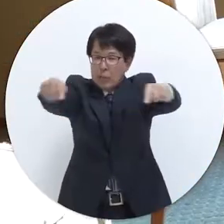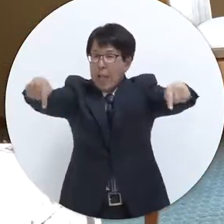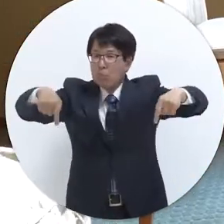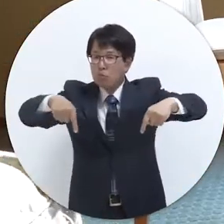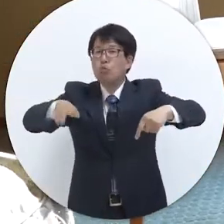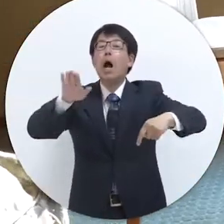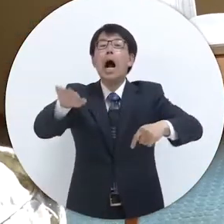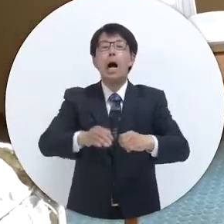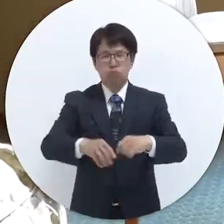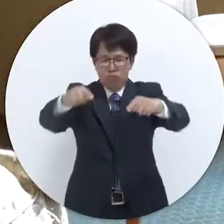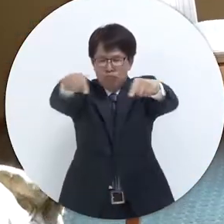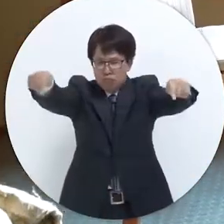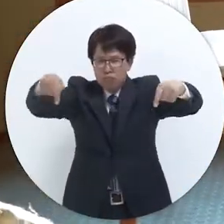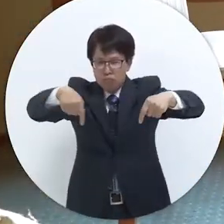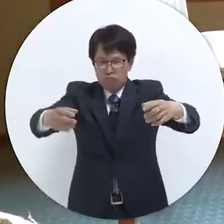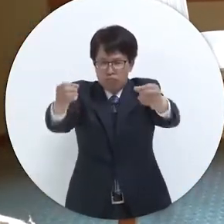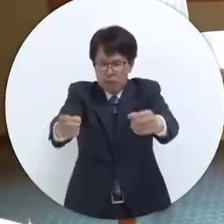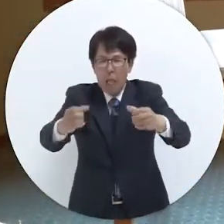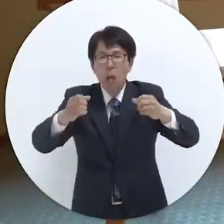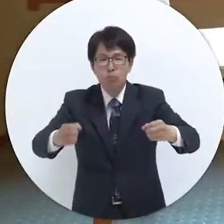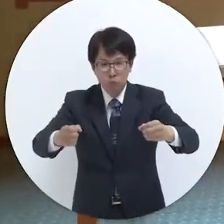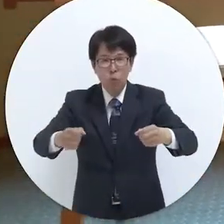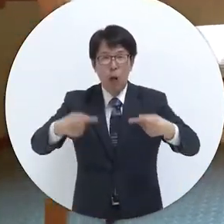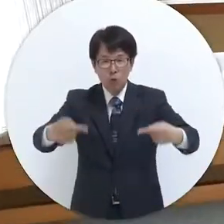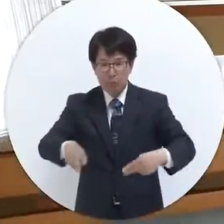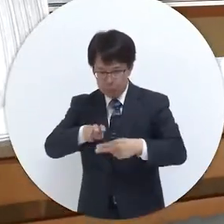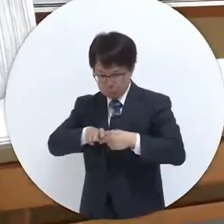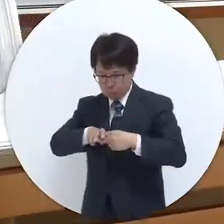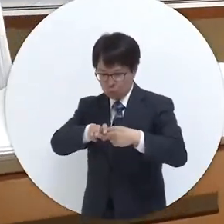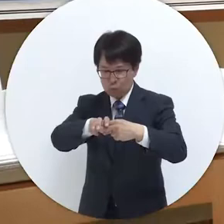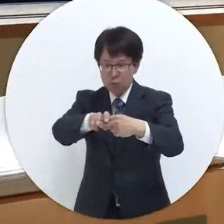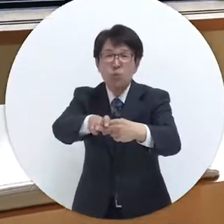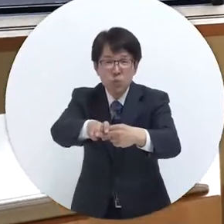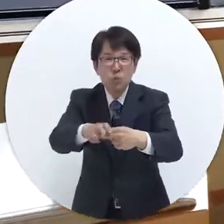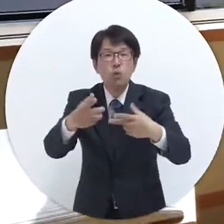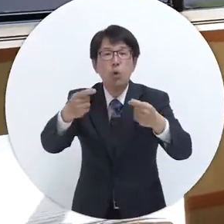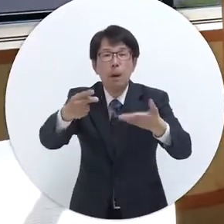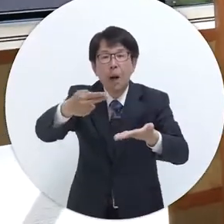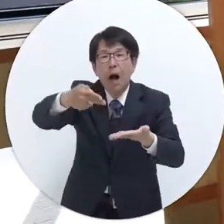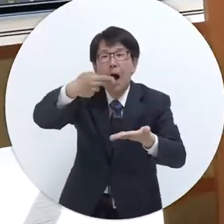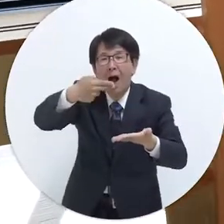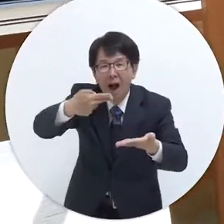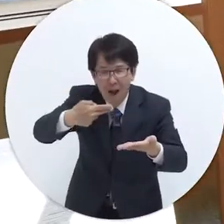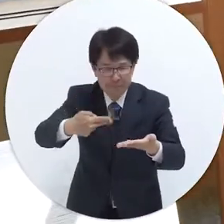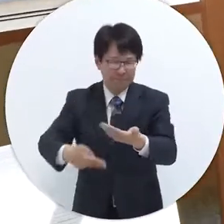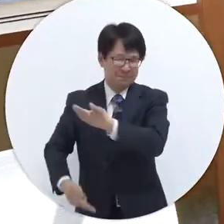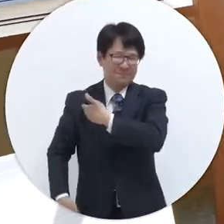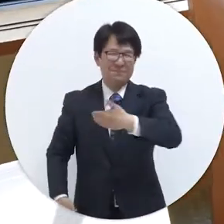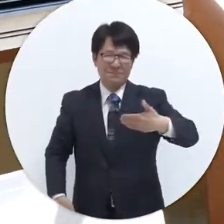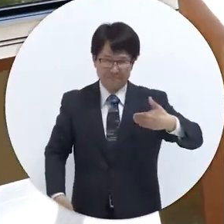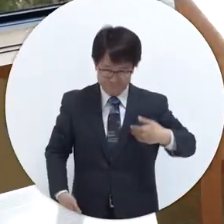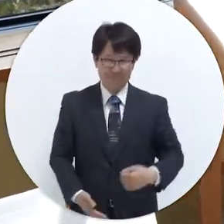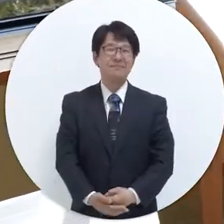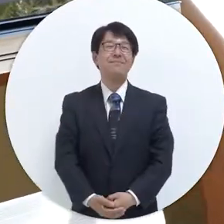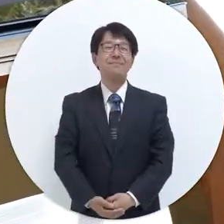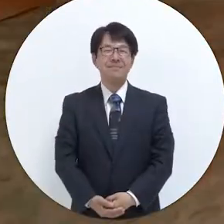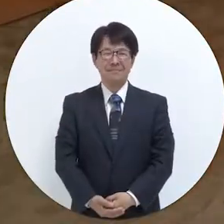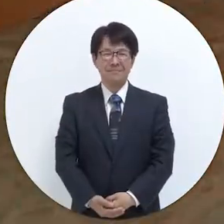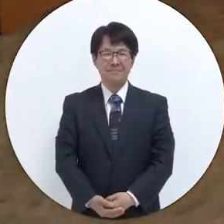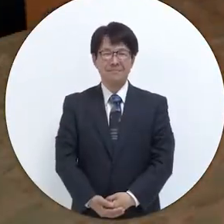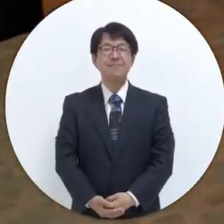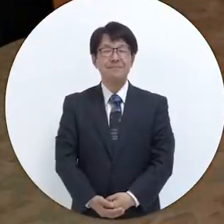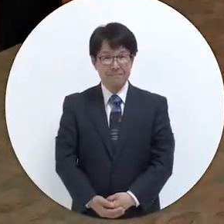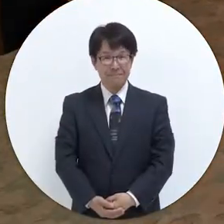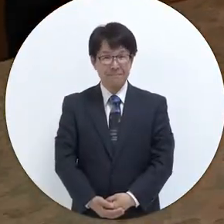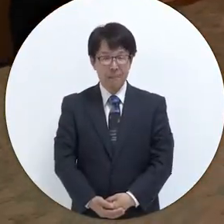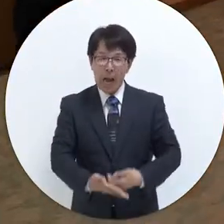。車椅子でももうまっすぐこちらお入りいただいて、車椅子のままお食事お召し上がることも可能でございます。で